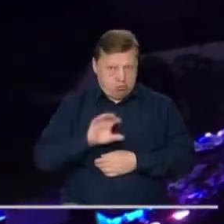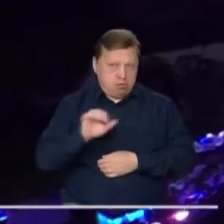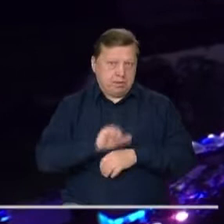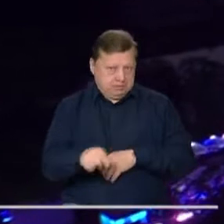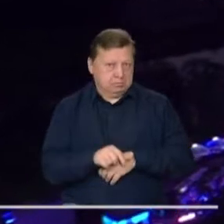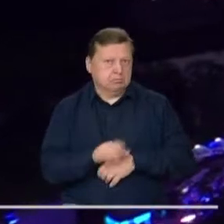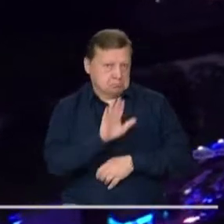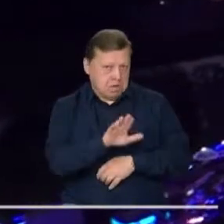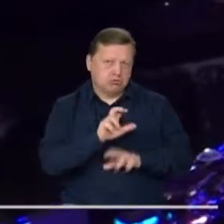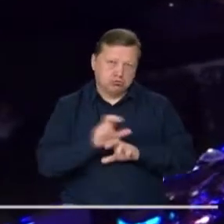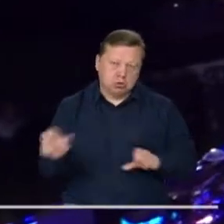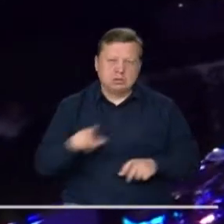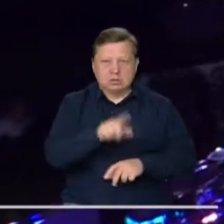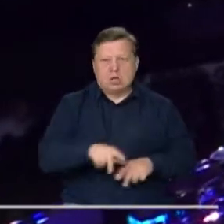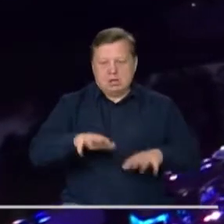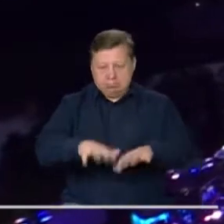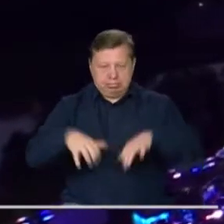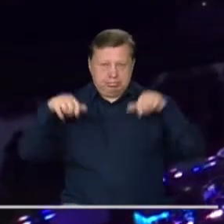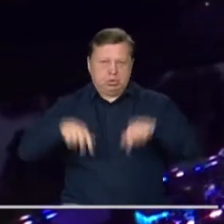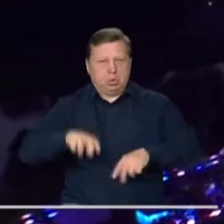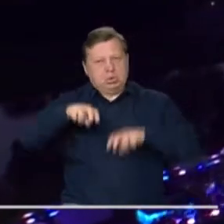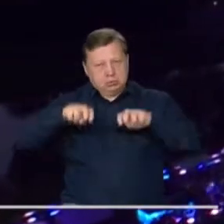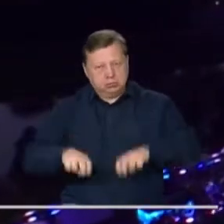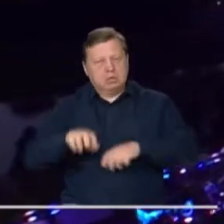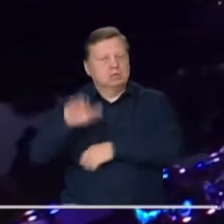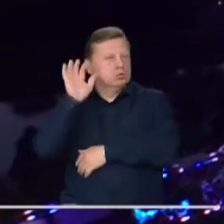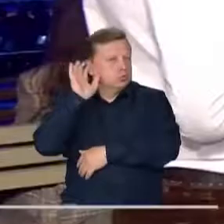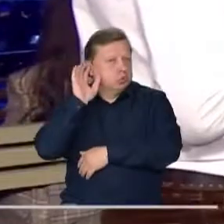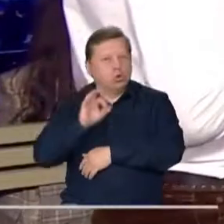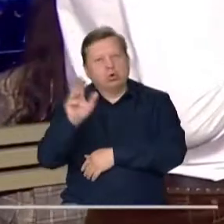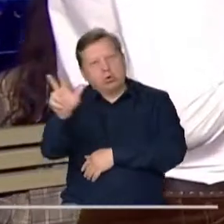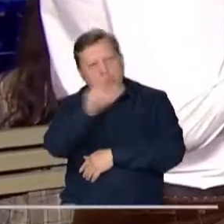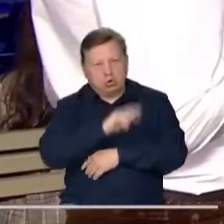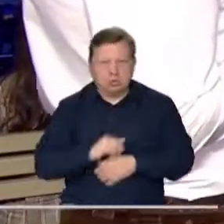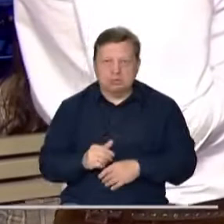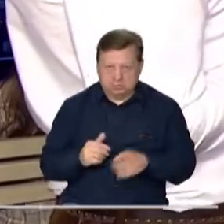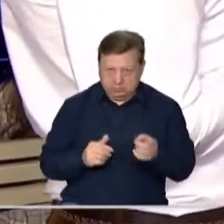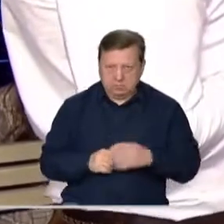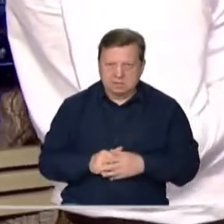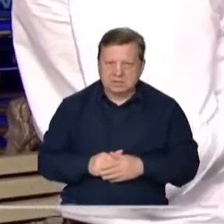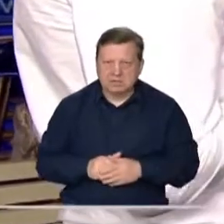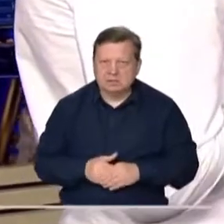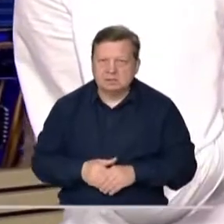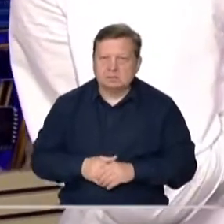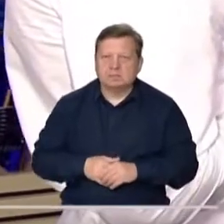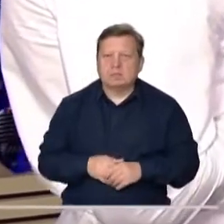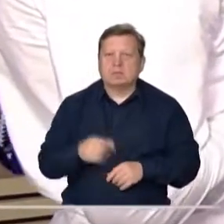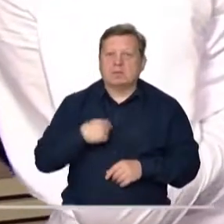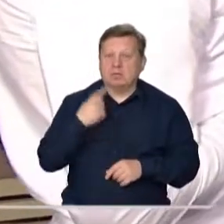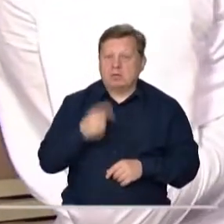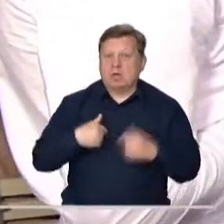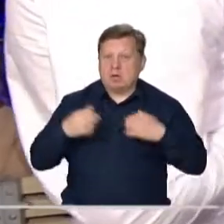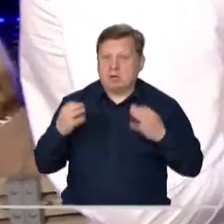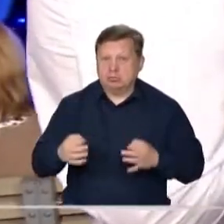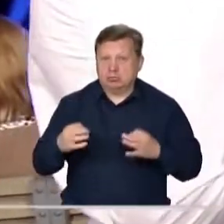czas, żeby usiąść na widowni tutaj i posłuchać kogoś z kolegów? Kto na Was zrobił wrażenie? Kogo tak moglibyście polecić? Tak się składa, że ja dzisiaj jestem